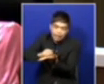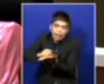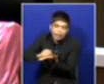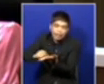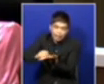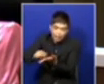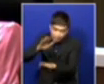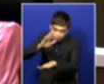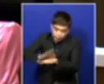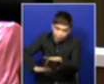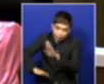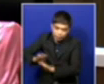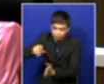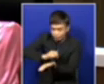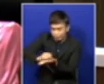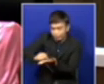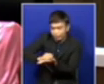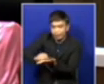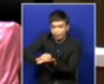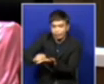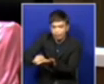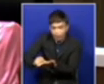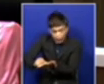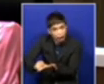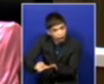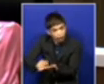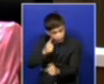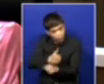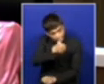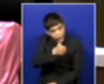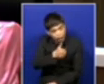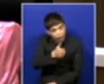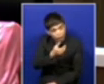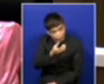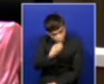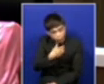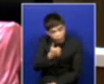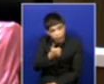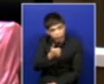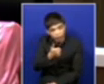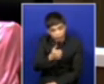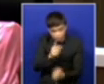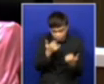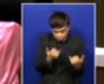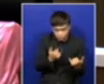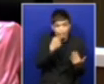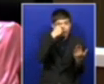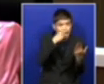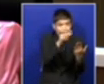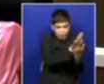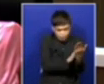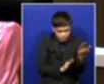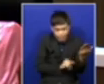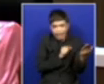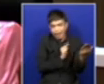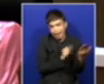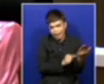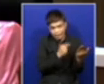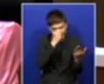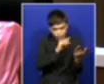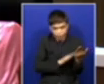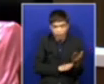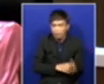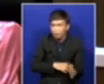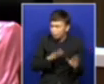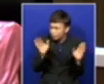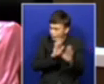วลท่านประธานครับแบบนี้ก็ได้ด้วยหรือนี่มันประเทศไทยนะมันไม่ใช่ยุ